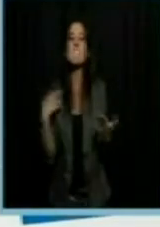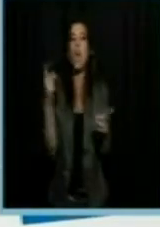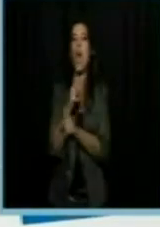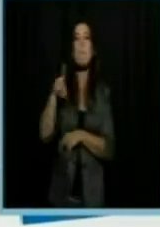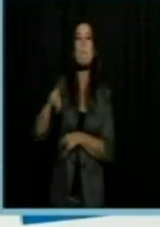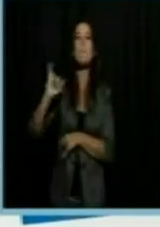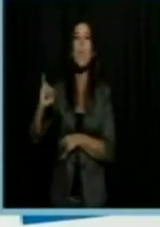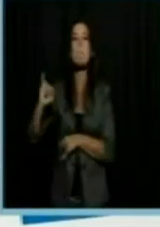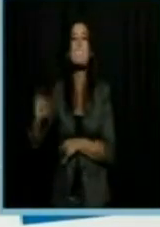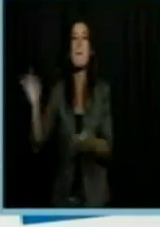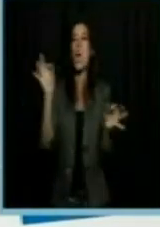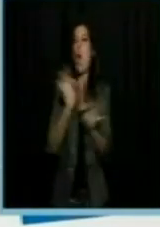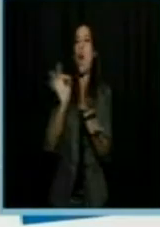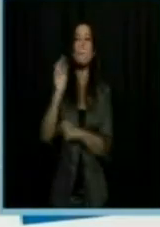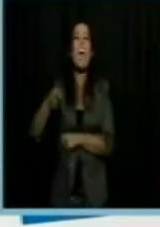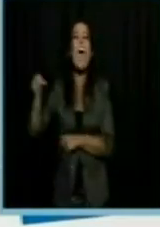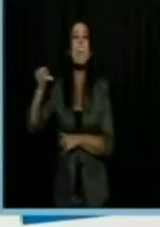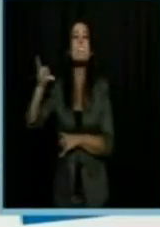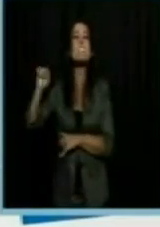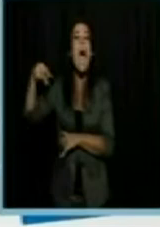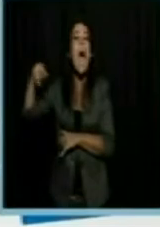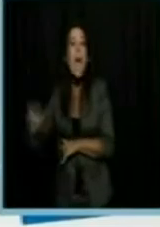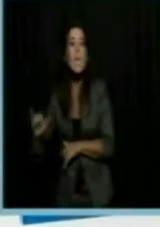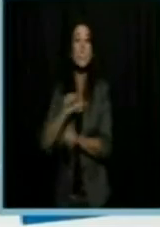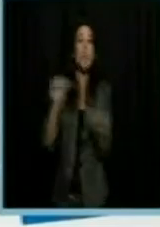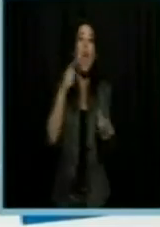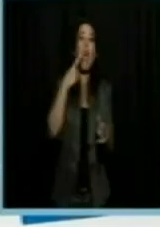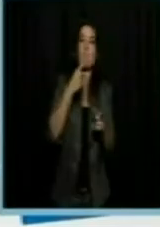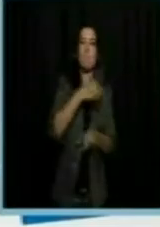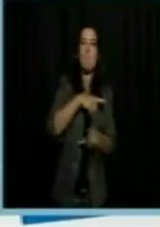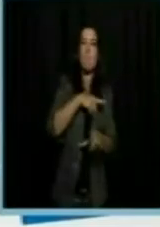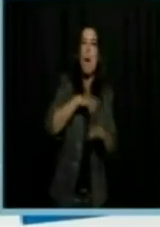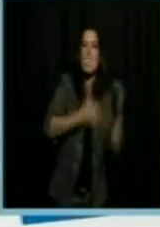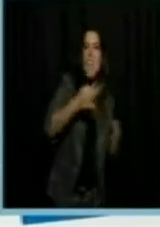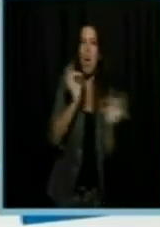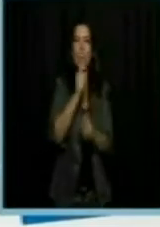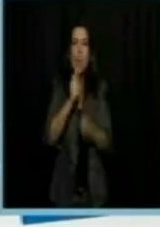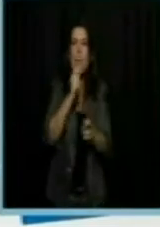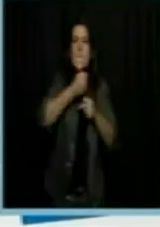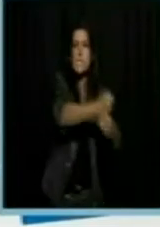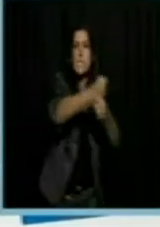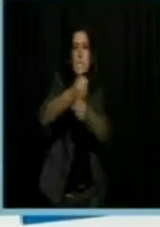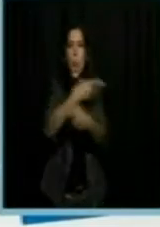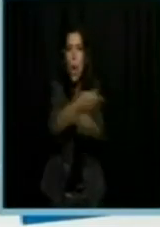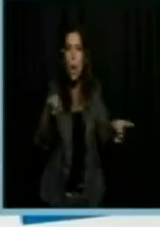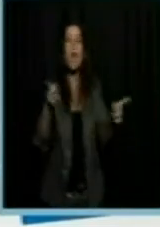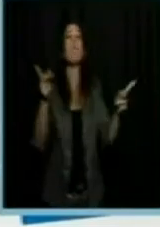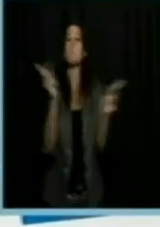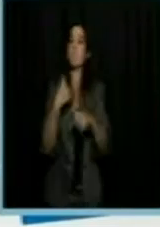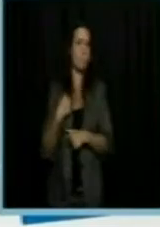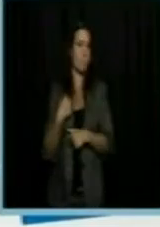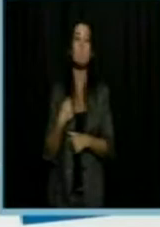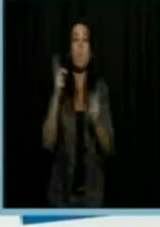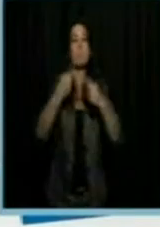Impastato, non Giancarlo Siani, non soli. E lì ci sta il messaggio, ammazzateci tutti. Quello che ho scritto quando avevo 18